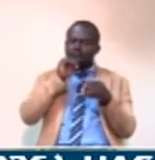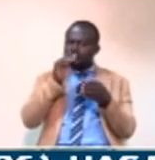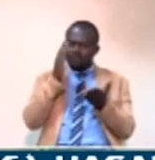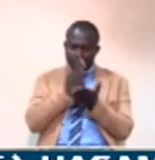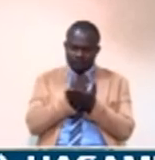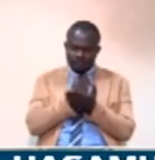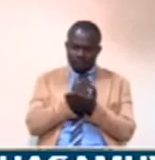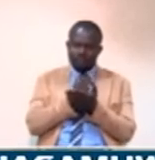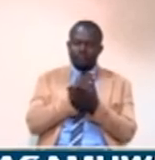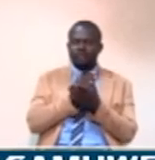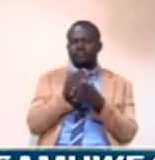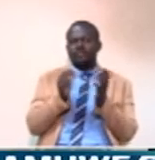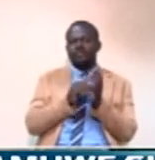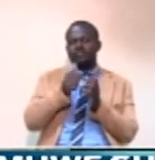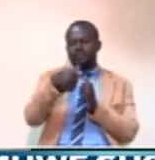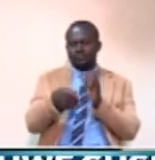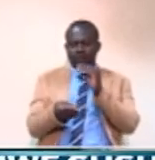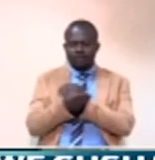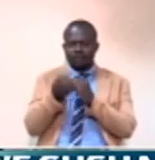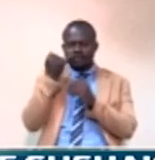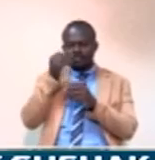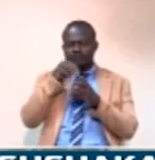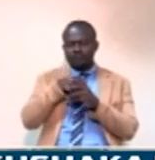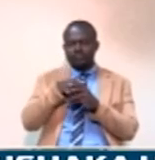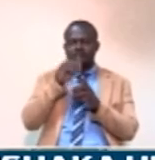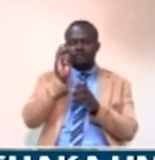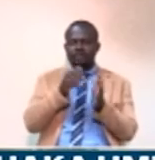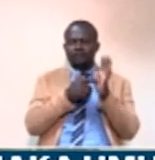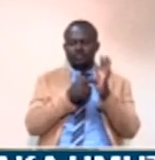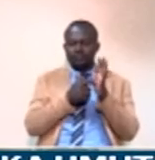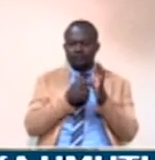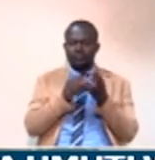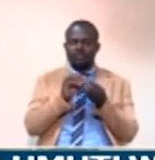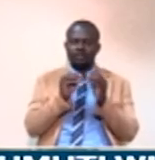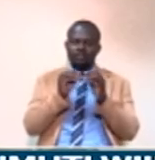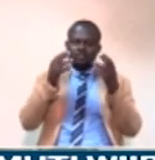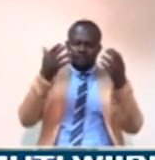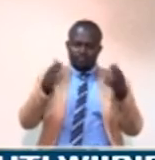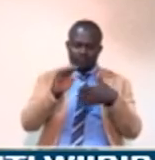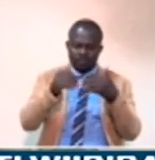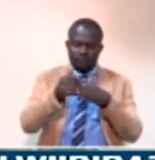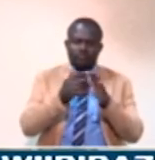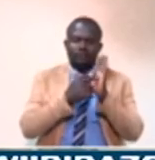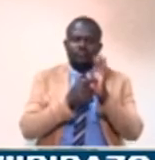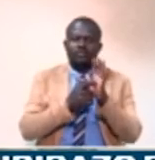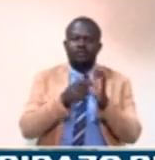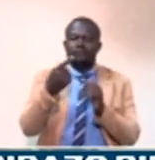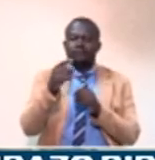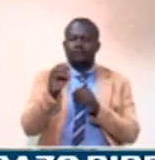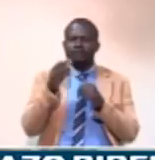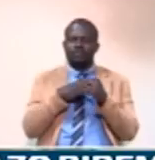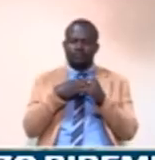ntirirapfundikirwa, nibyo bya ruswa bibaye birimo bizagaragazwa. Umubare umaze kugaragara ni